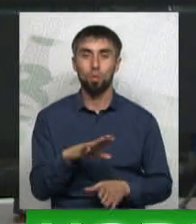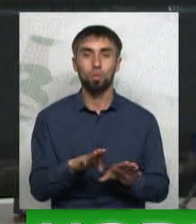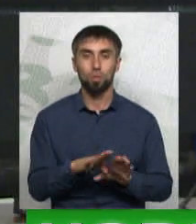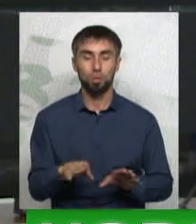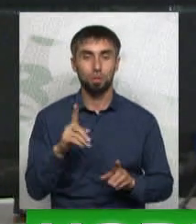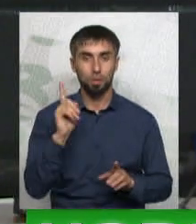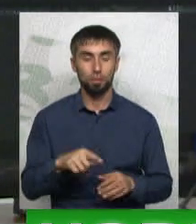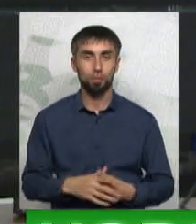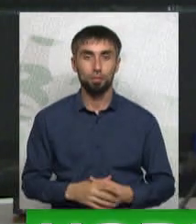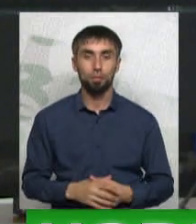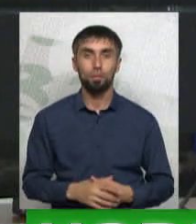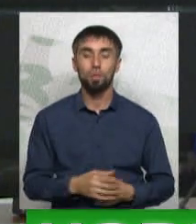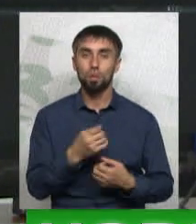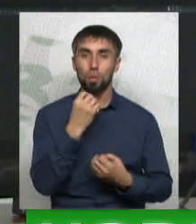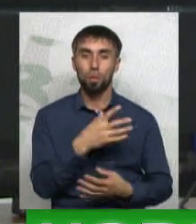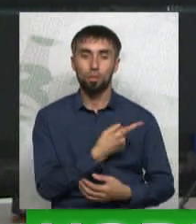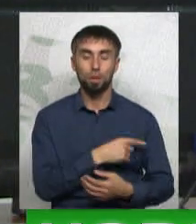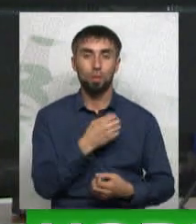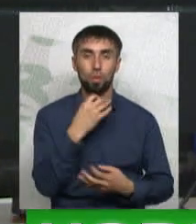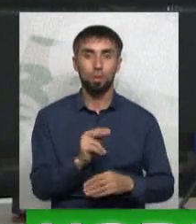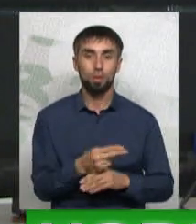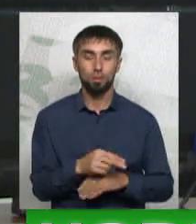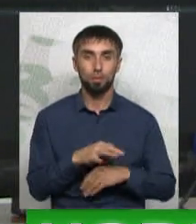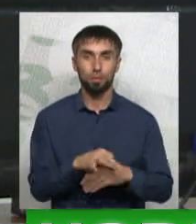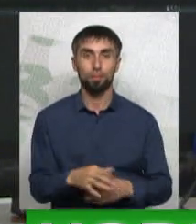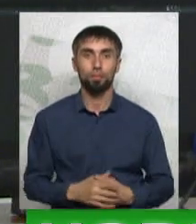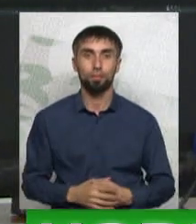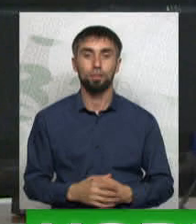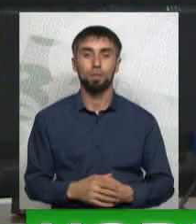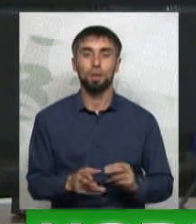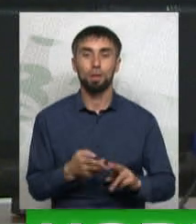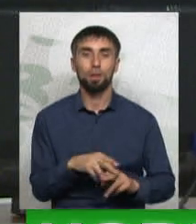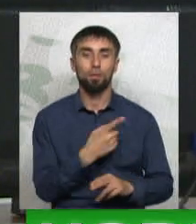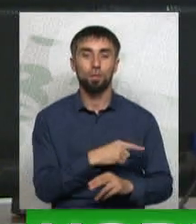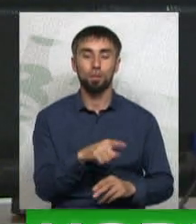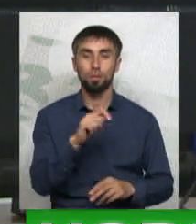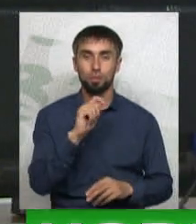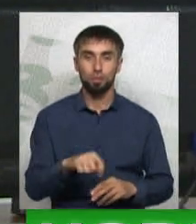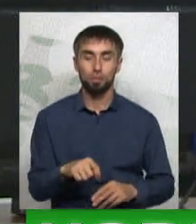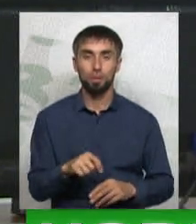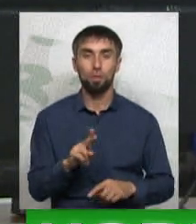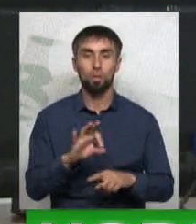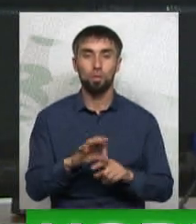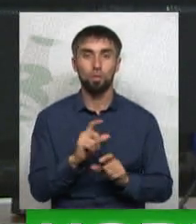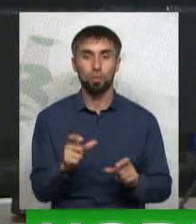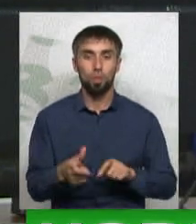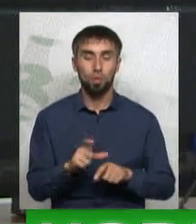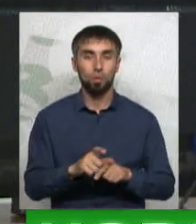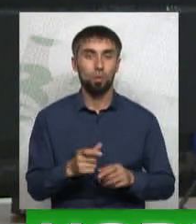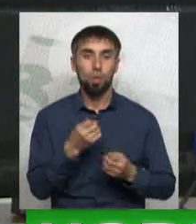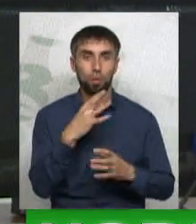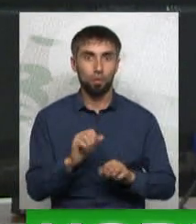тебе Йозжи. Дик лорж бор, дик лечен лорж, мяты гес. И лорж ос хабакра, смогж бор, наха, шо ахто